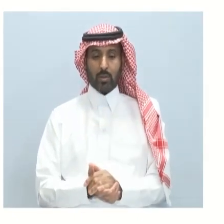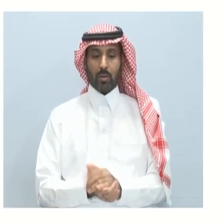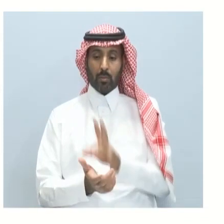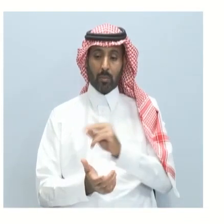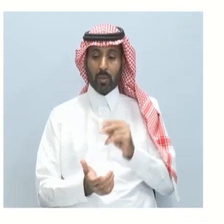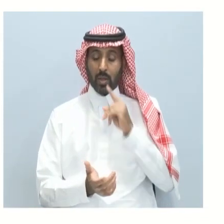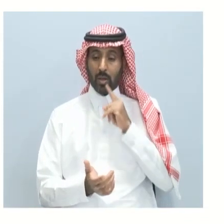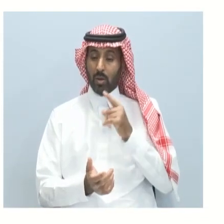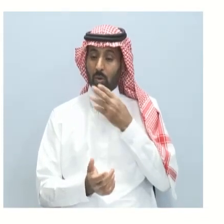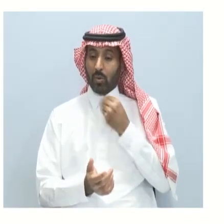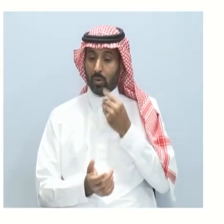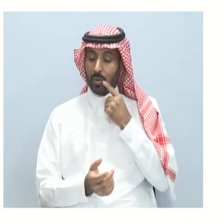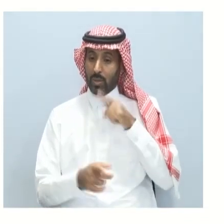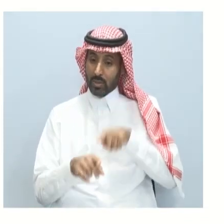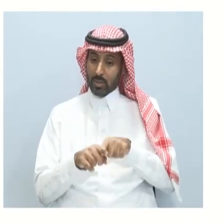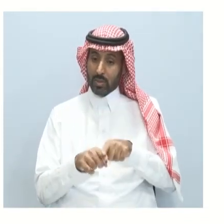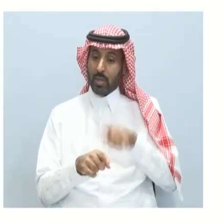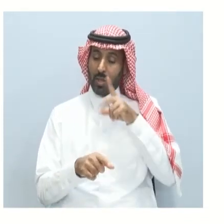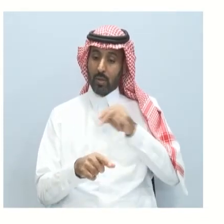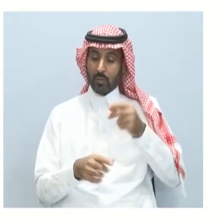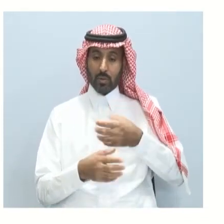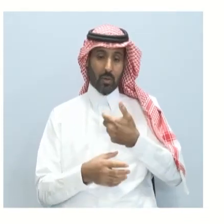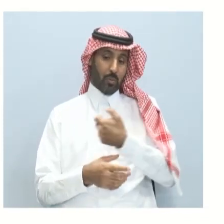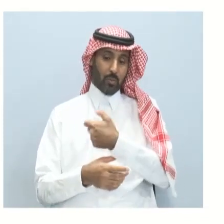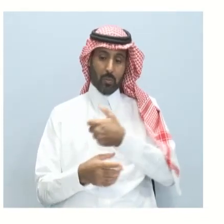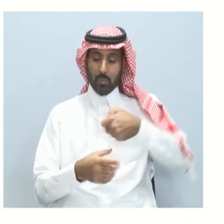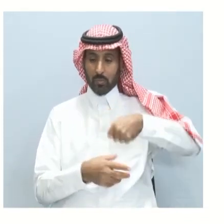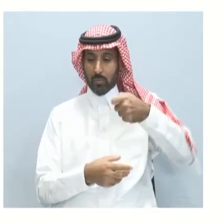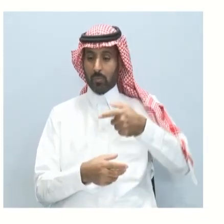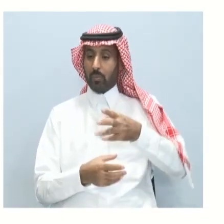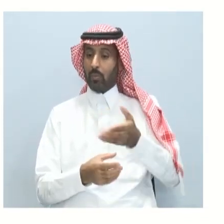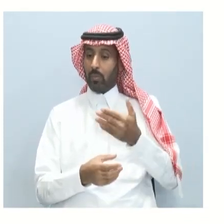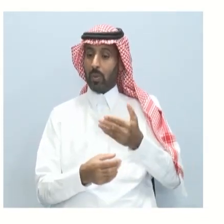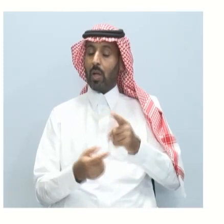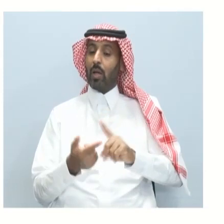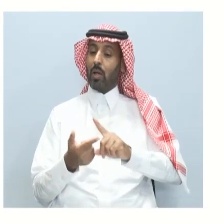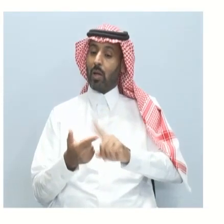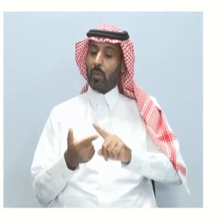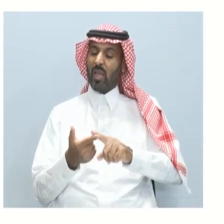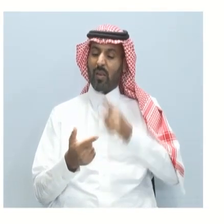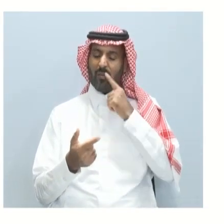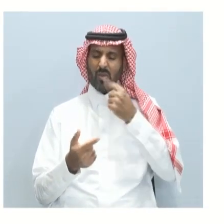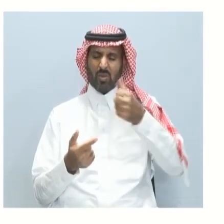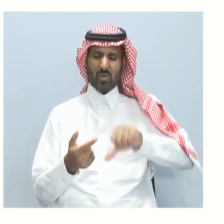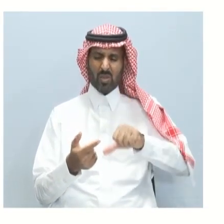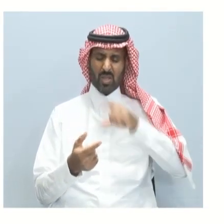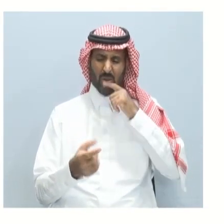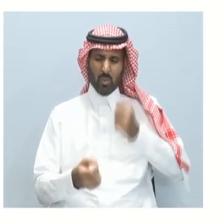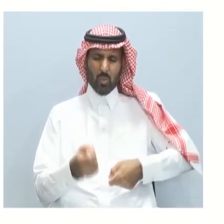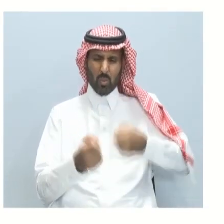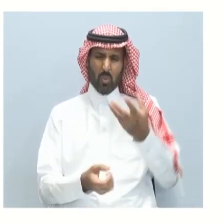مثل الجليس الصالح والسوء كحامل المسك ونافخ الكير فحامل المسك إما أن يحذيك وإما أن تبتاع